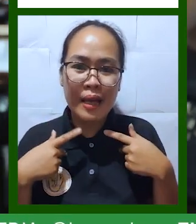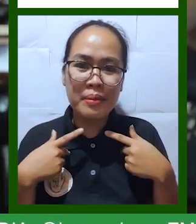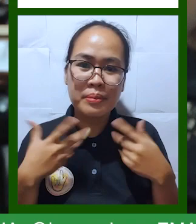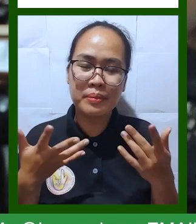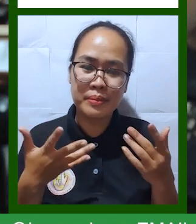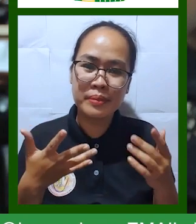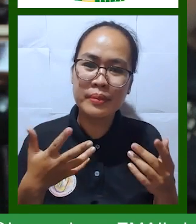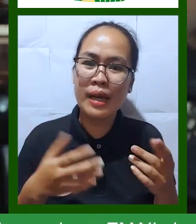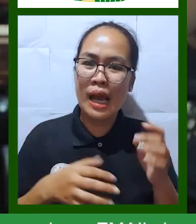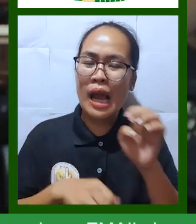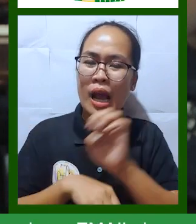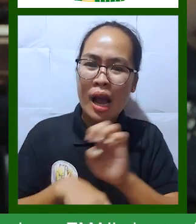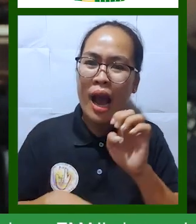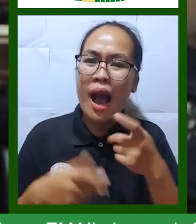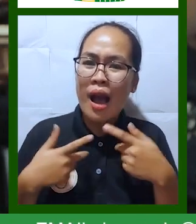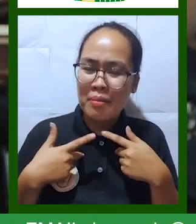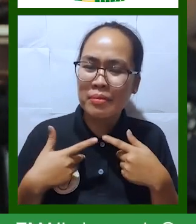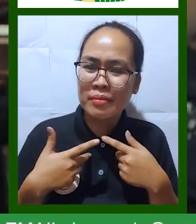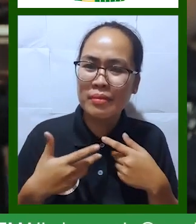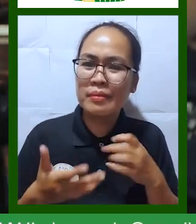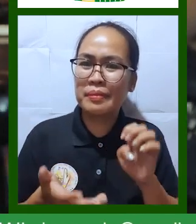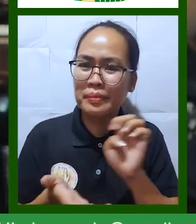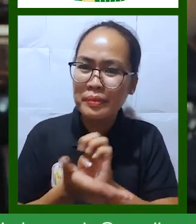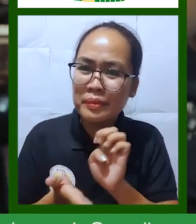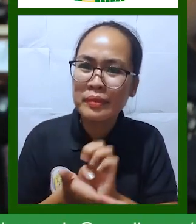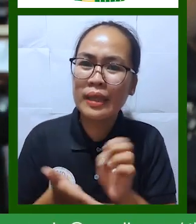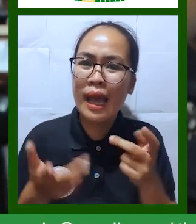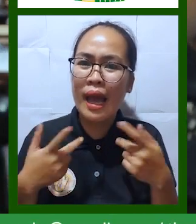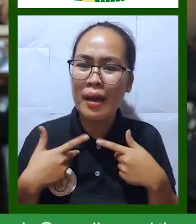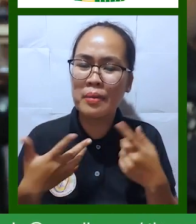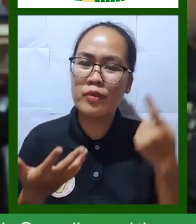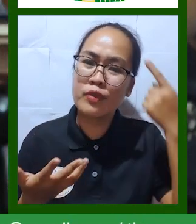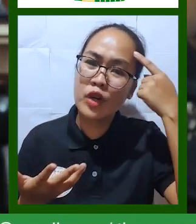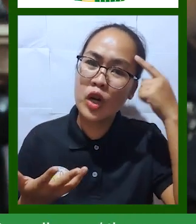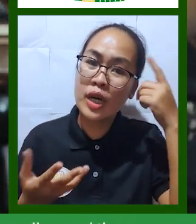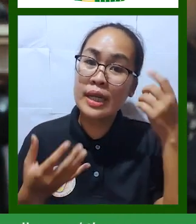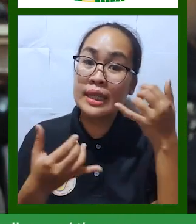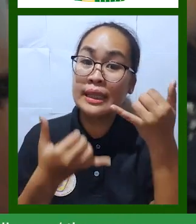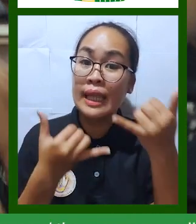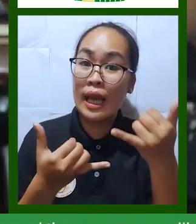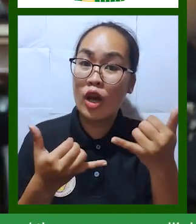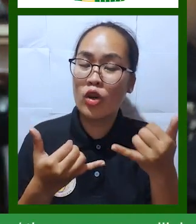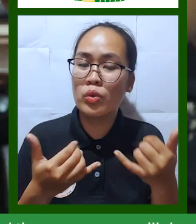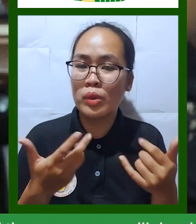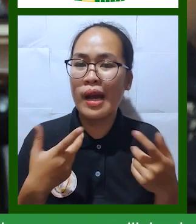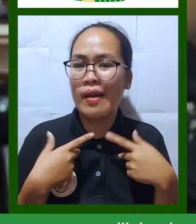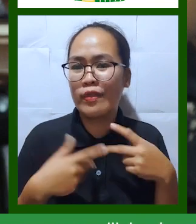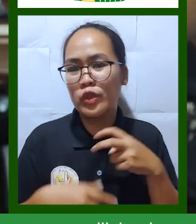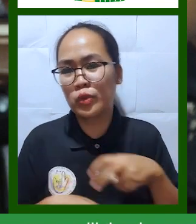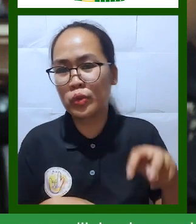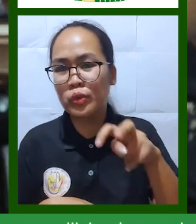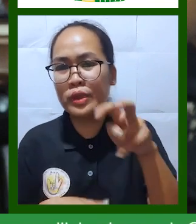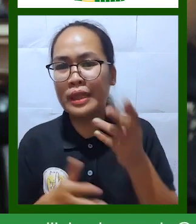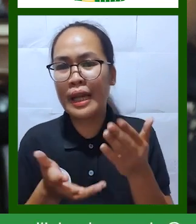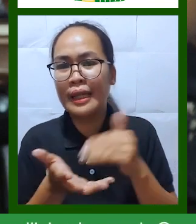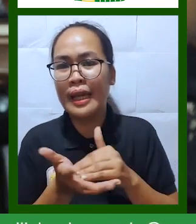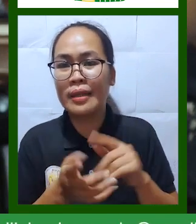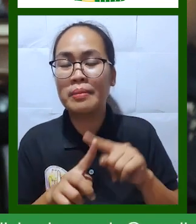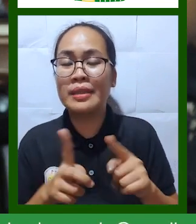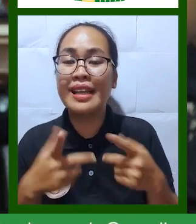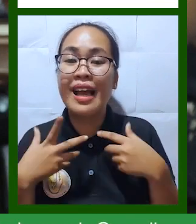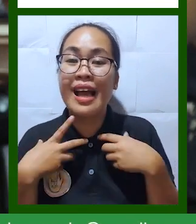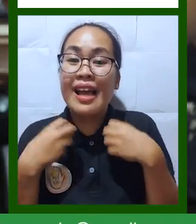ang ekonomiya. Ang turismo ay booming na rin. Pero napapansin natin na yung ilang mga